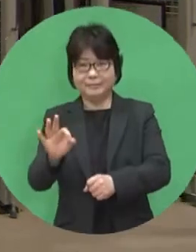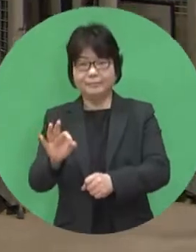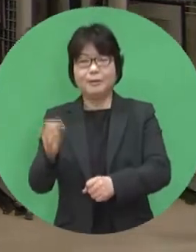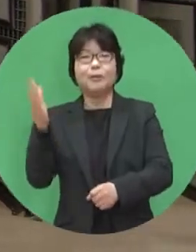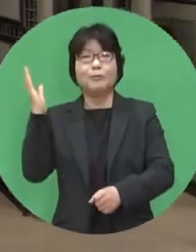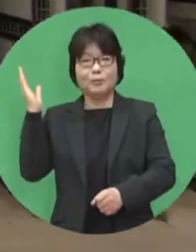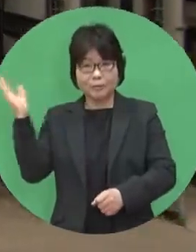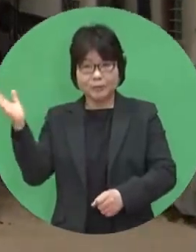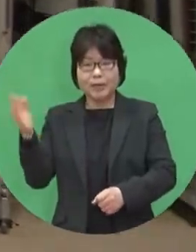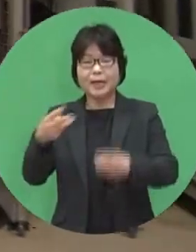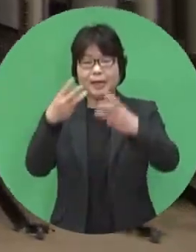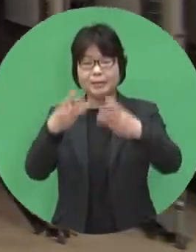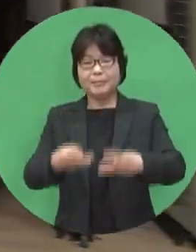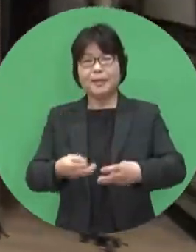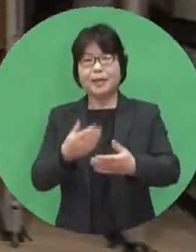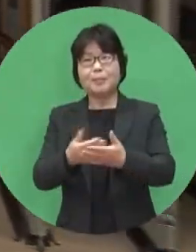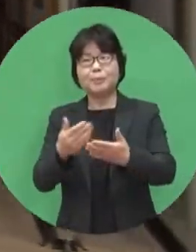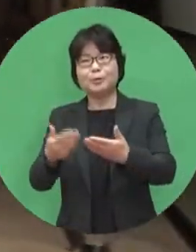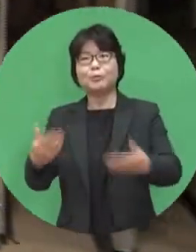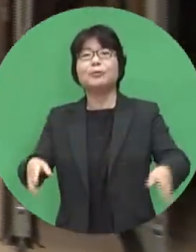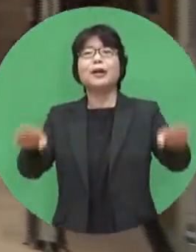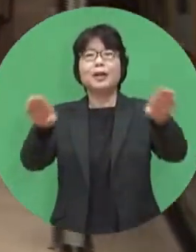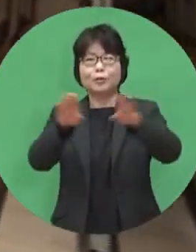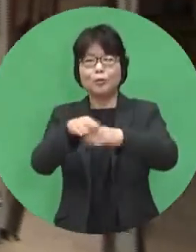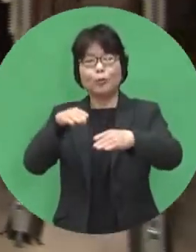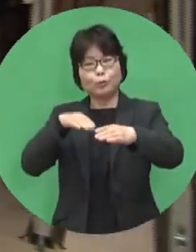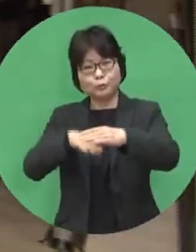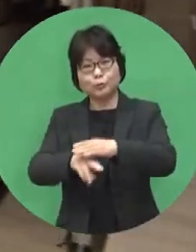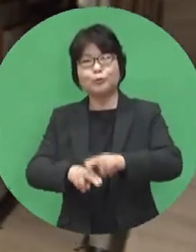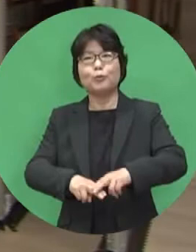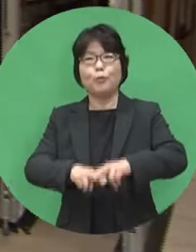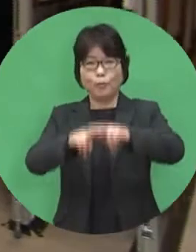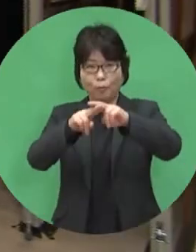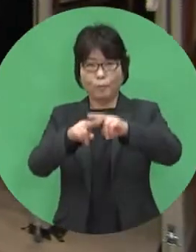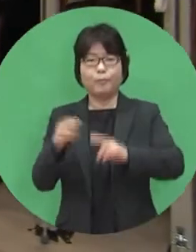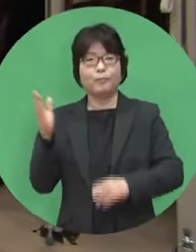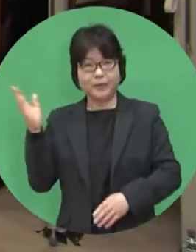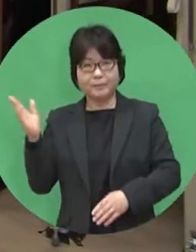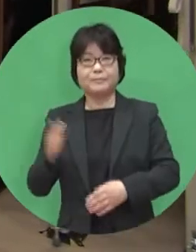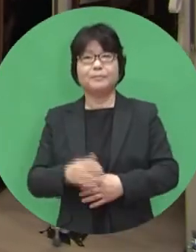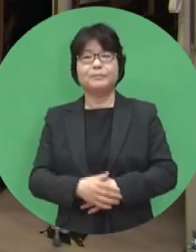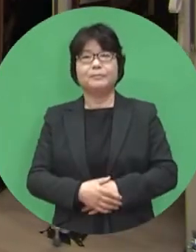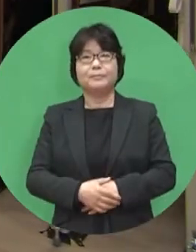ここは三重県立美術館の収蔵庫です。